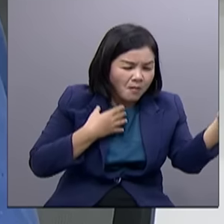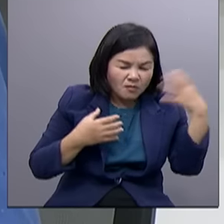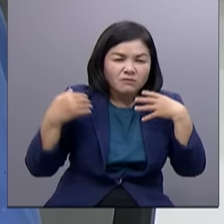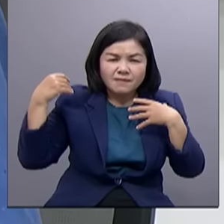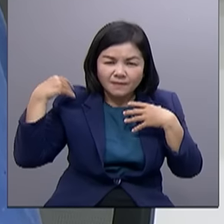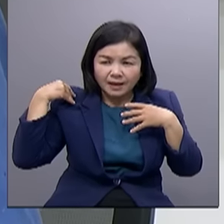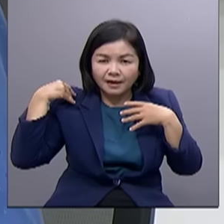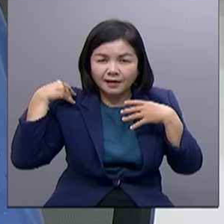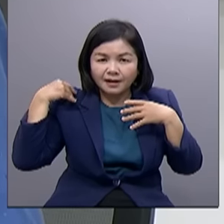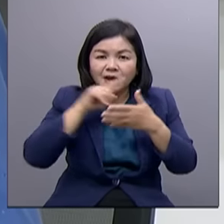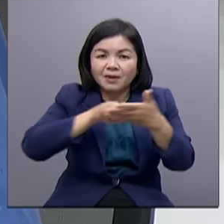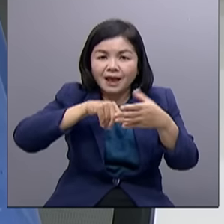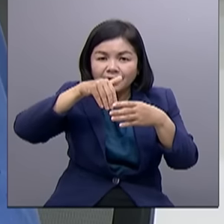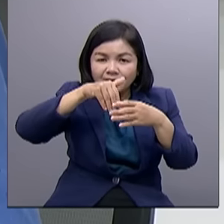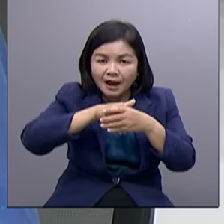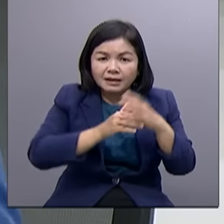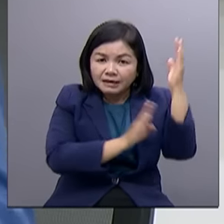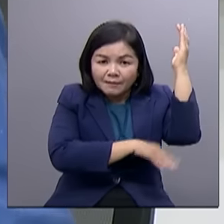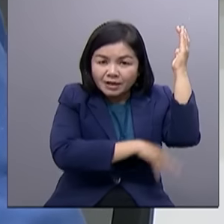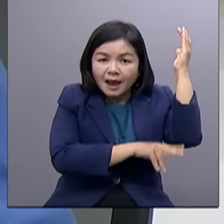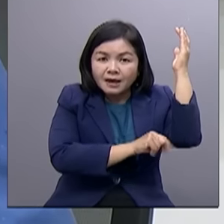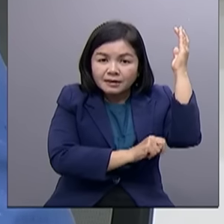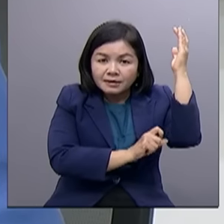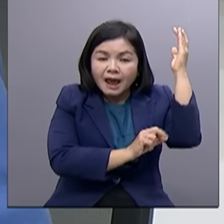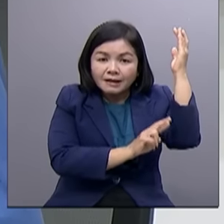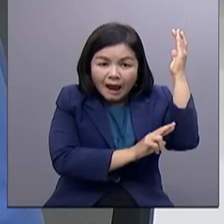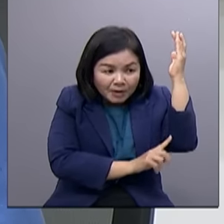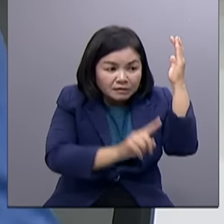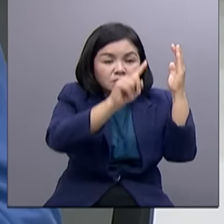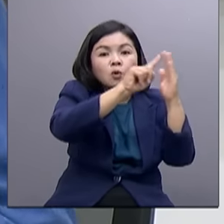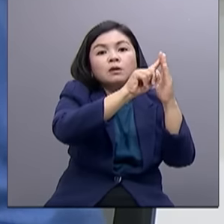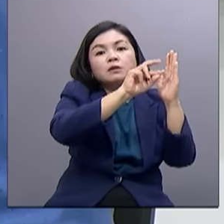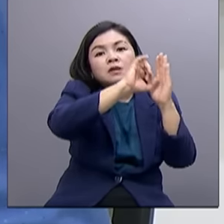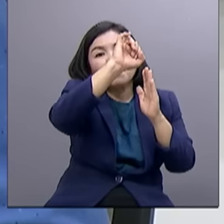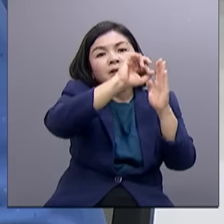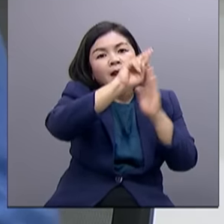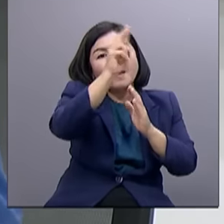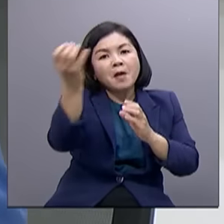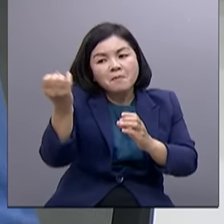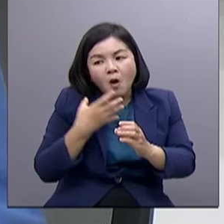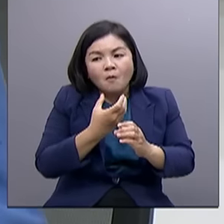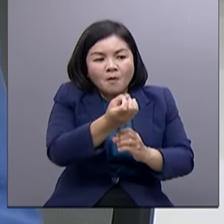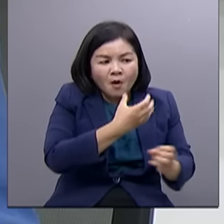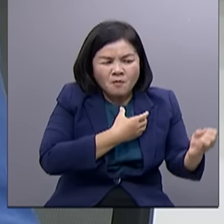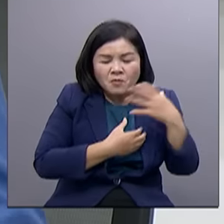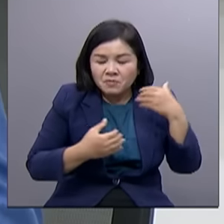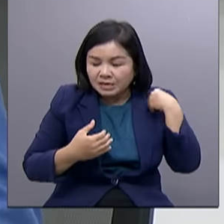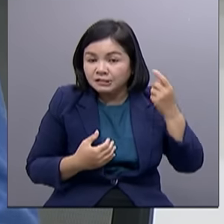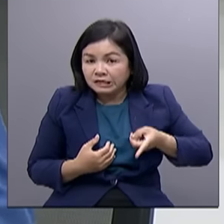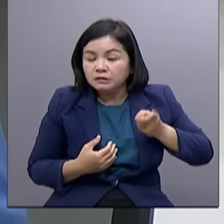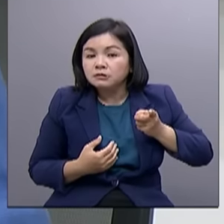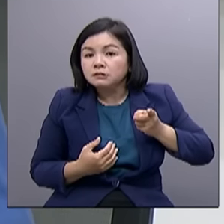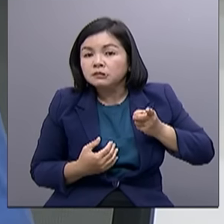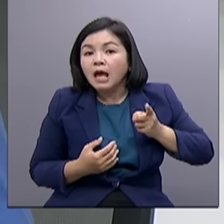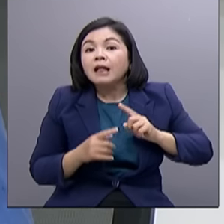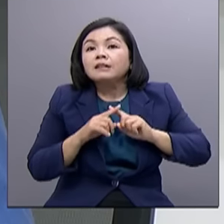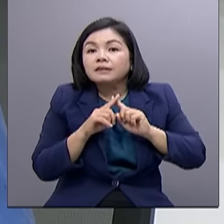ตั้งแต่เ่อนราธิวาสยันไปถึงเชียงใหม่เชียงรายนะครับอันนี้มีจริง